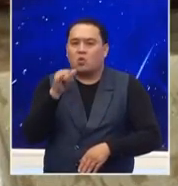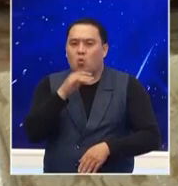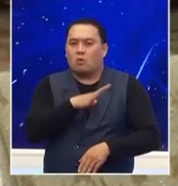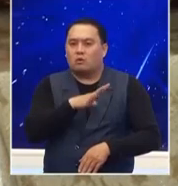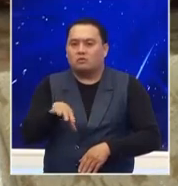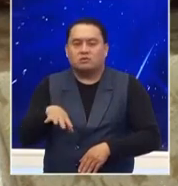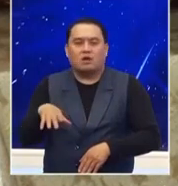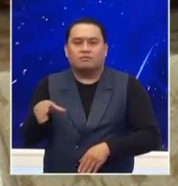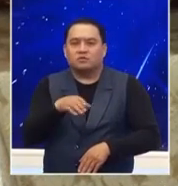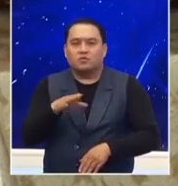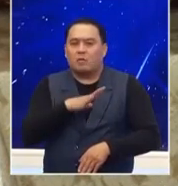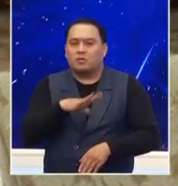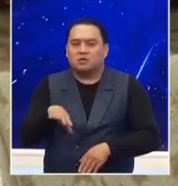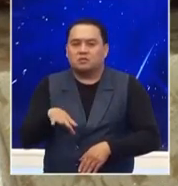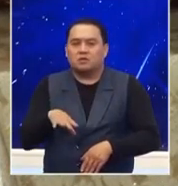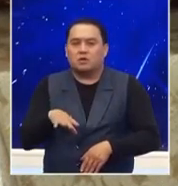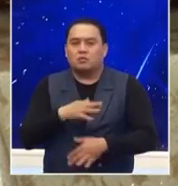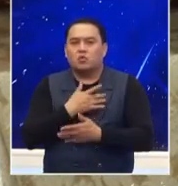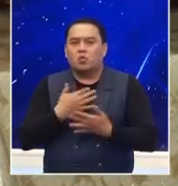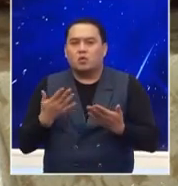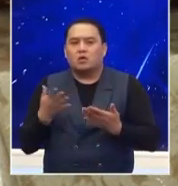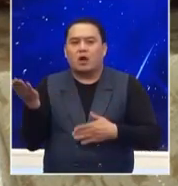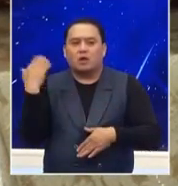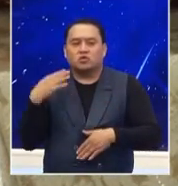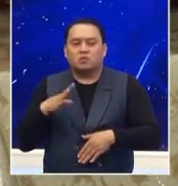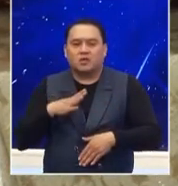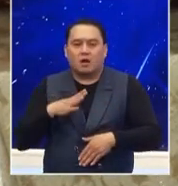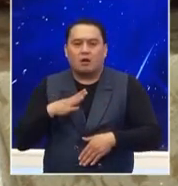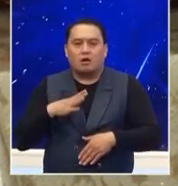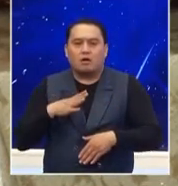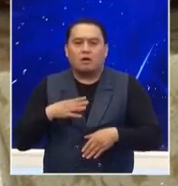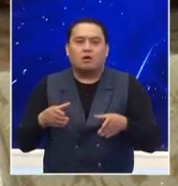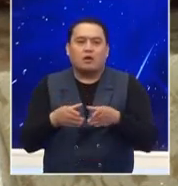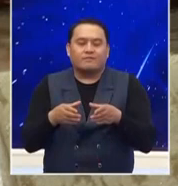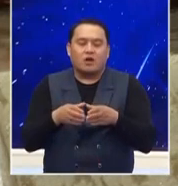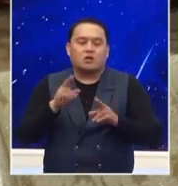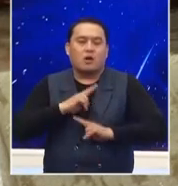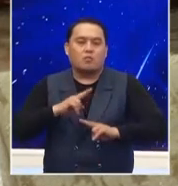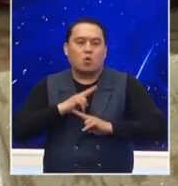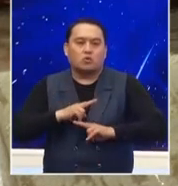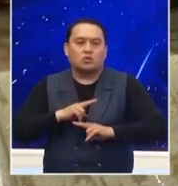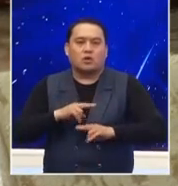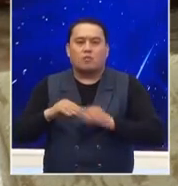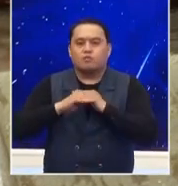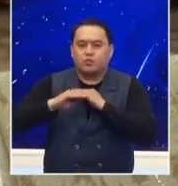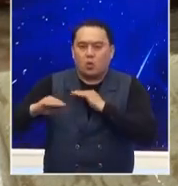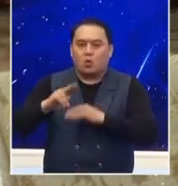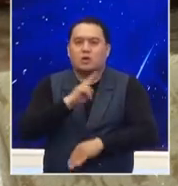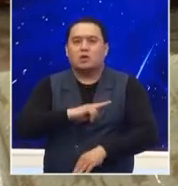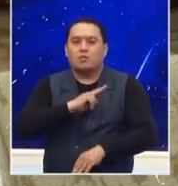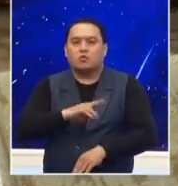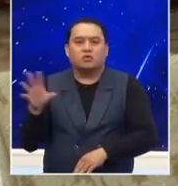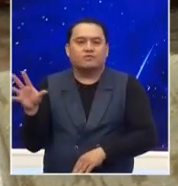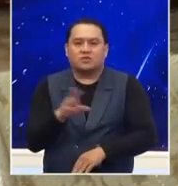не трудилась очень много раньше, знаете. И в конторе работали, и на поле работали мы